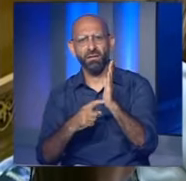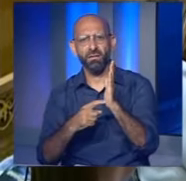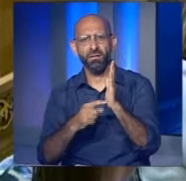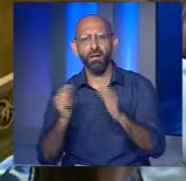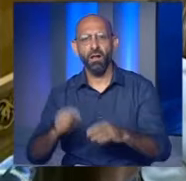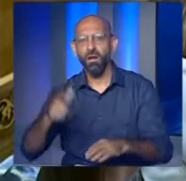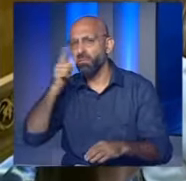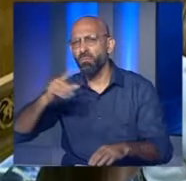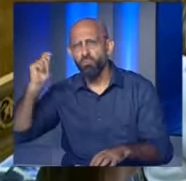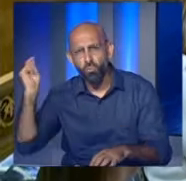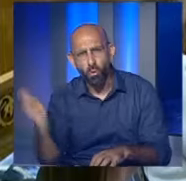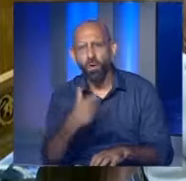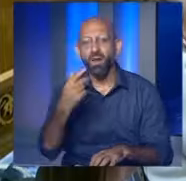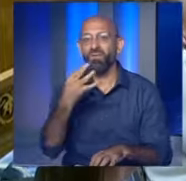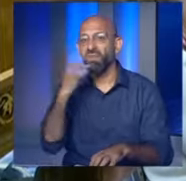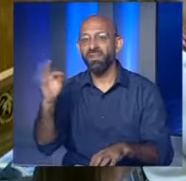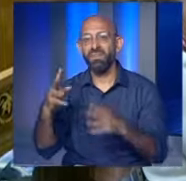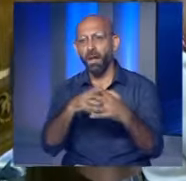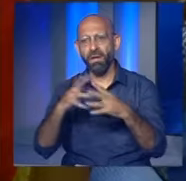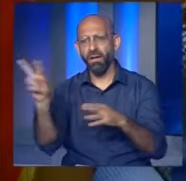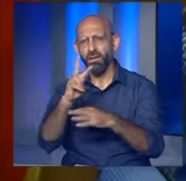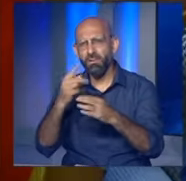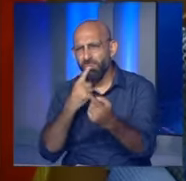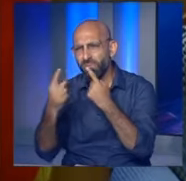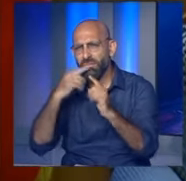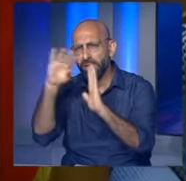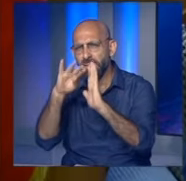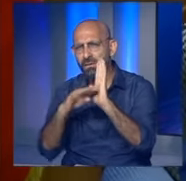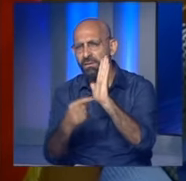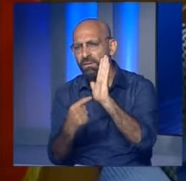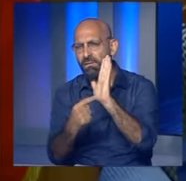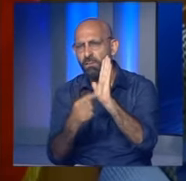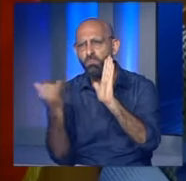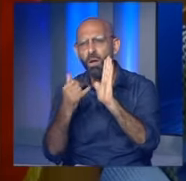زيارته الاخيره مرشح لهذا التعديل هناك محاوله